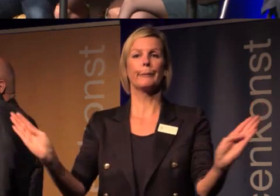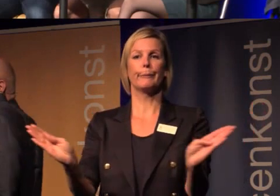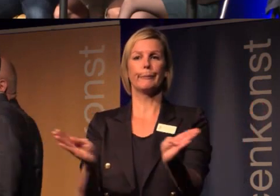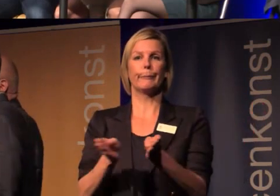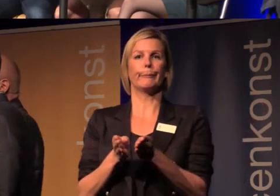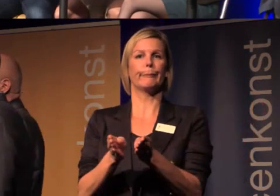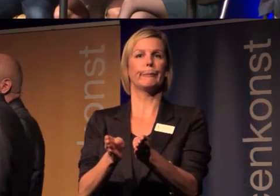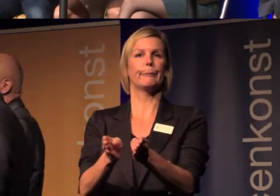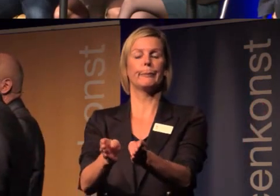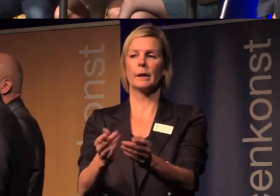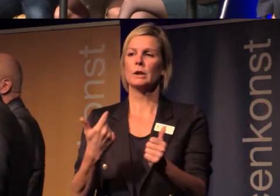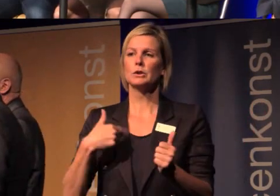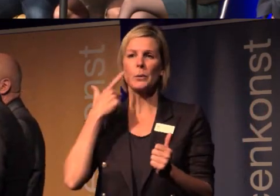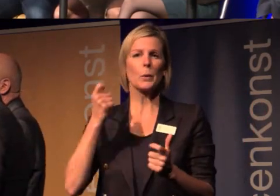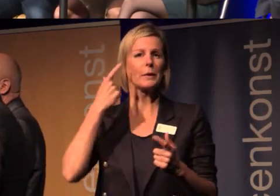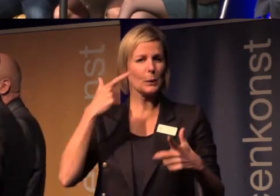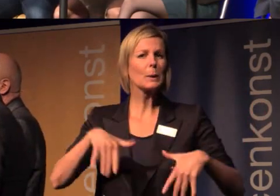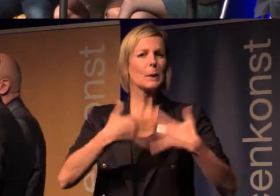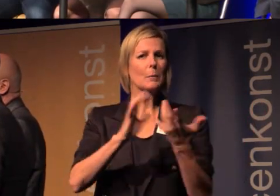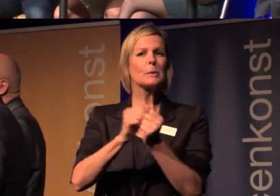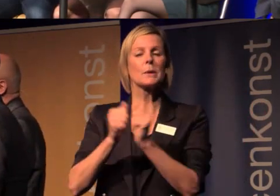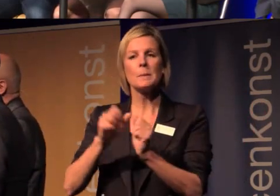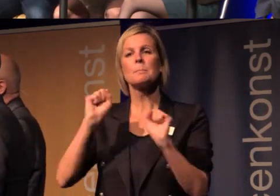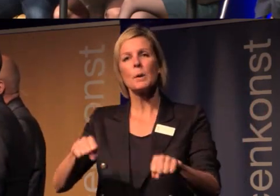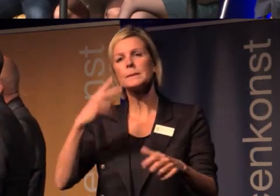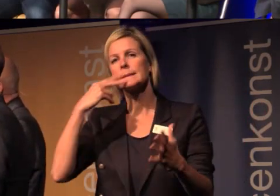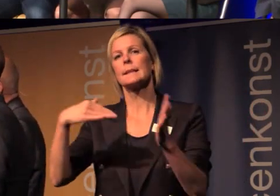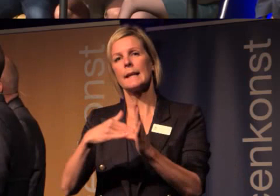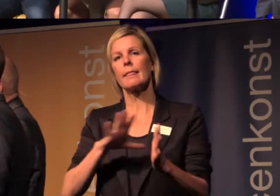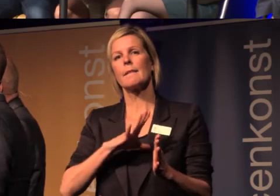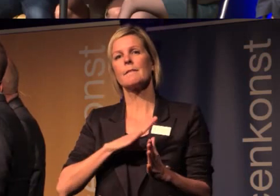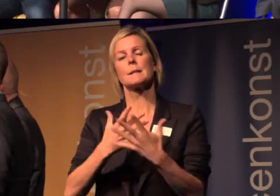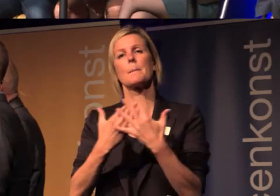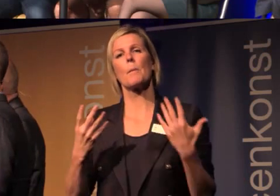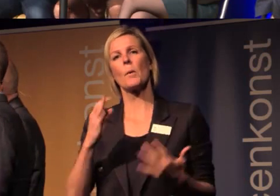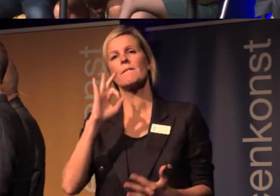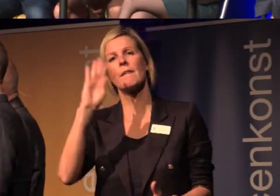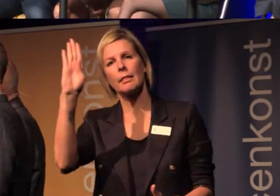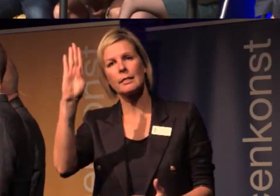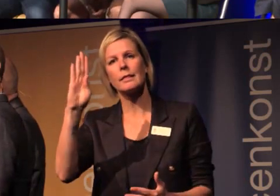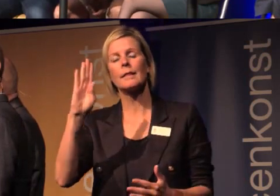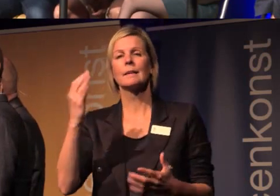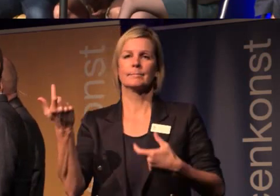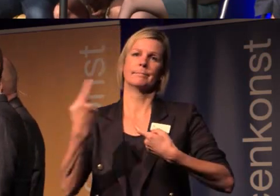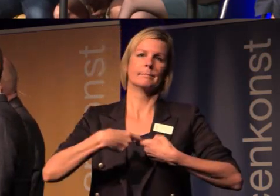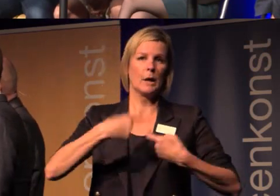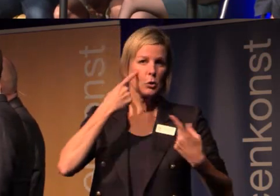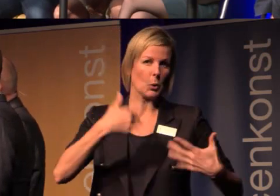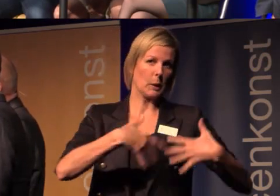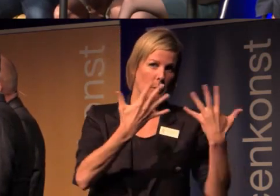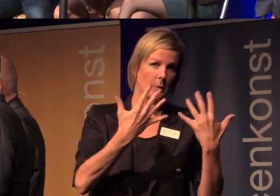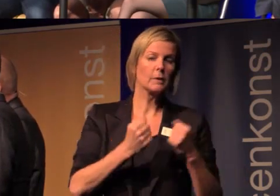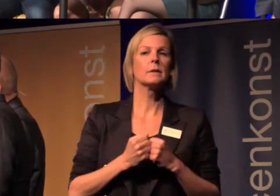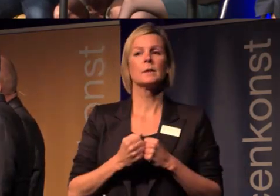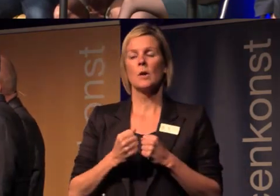kulturpolitiken också har en uppgift i att säkerställa att det finns bredd och mångfald. Jag tycker också i relation till